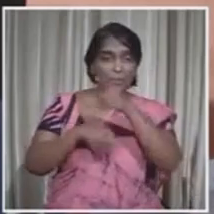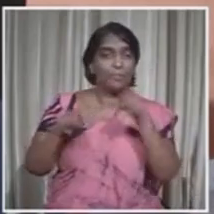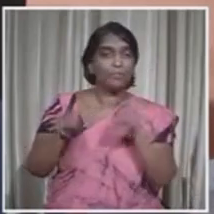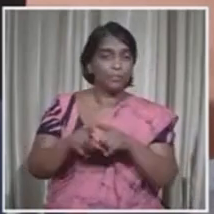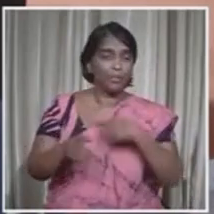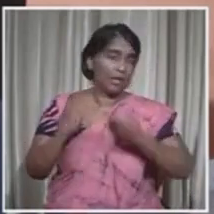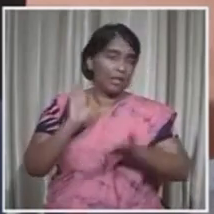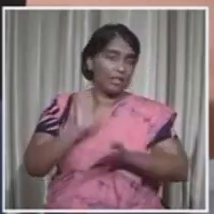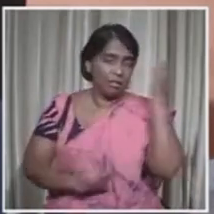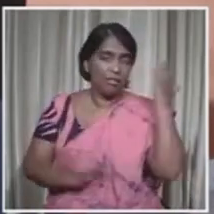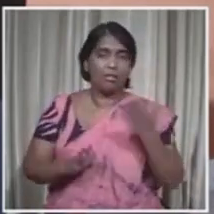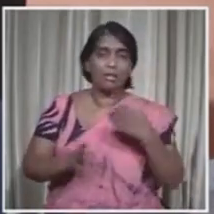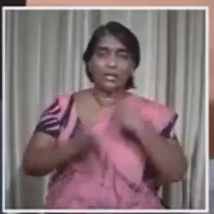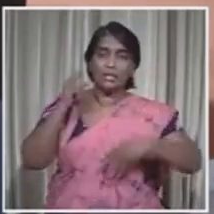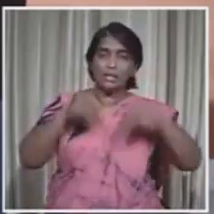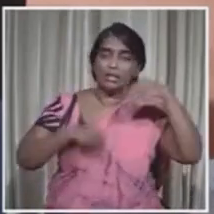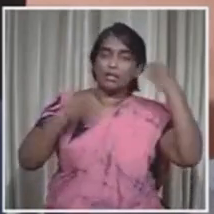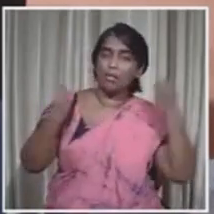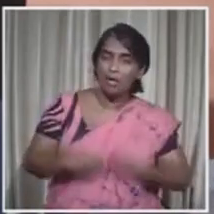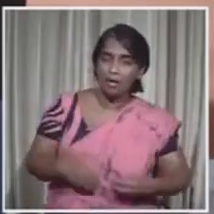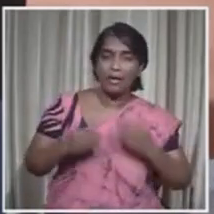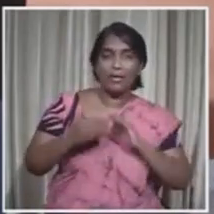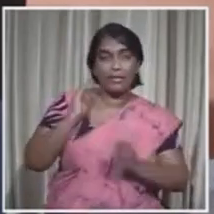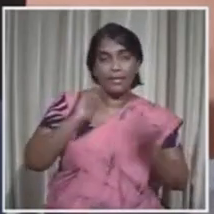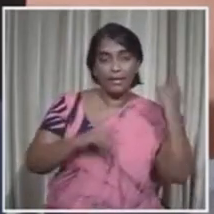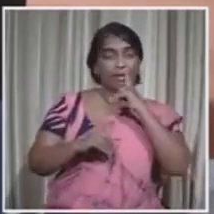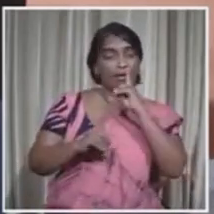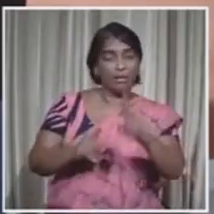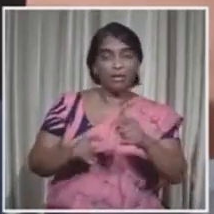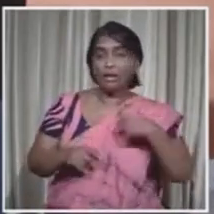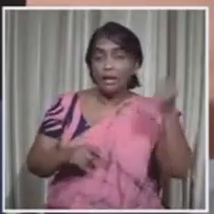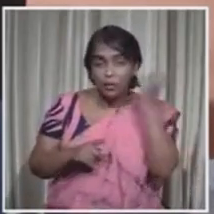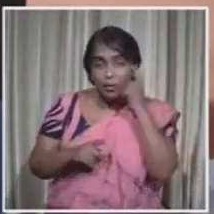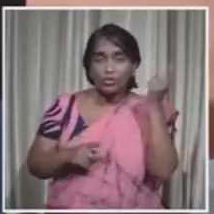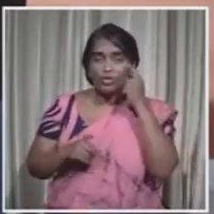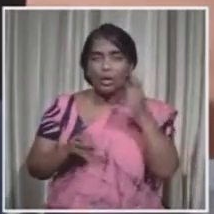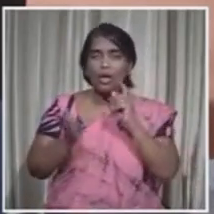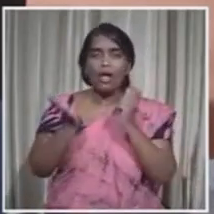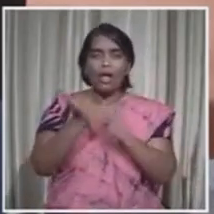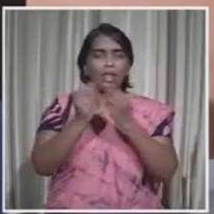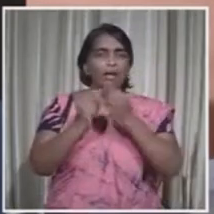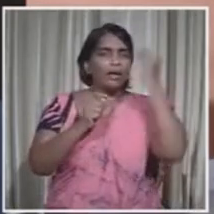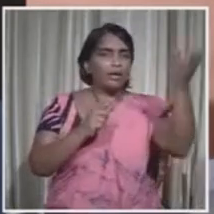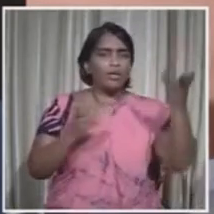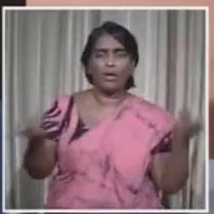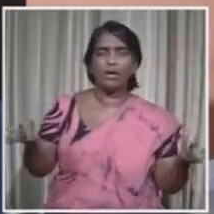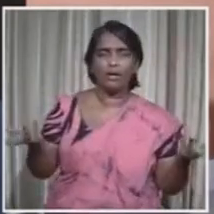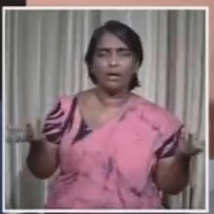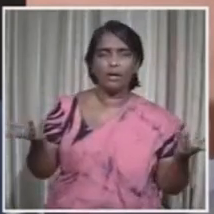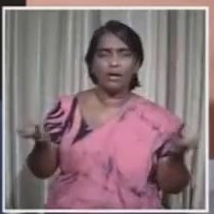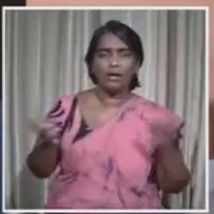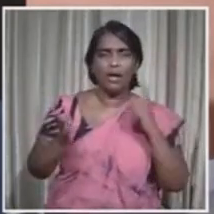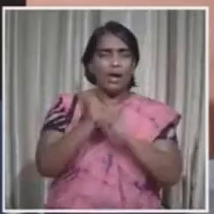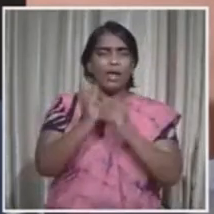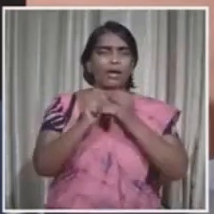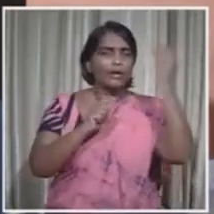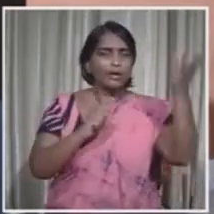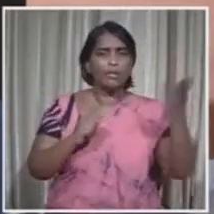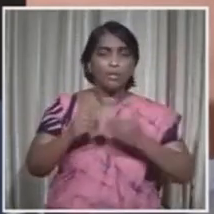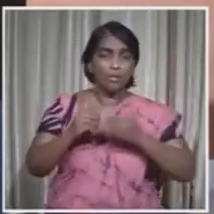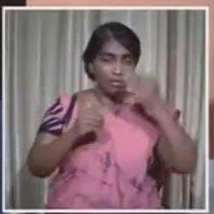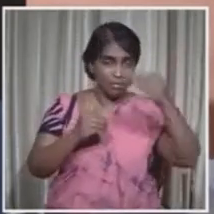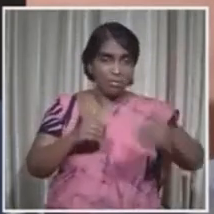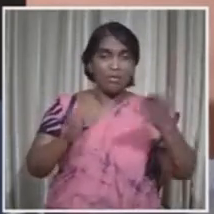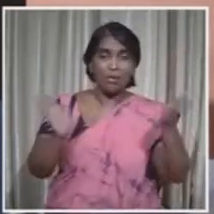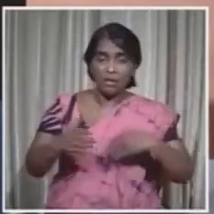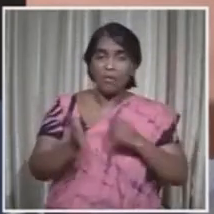වෙයි. ඡන්දේ පරිදි ගෙදර යන්න කියලා කියයි කියලා දැනදන ඇයි ණය ගෙව්වේ? ඇයි මේ ණය ගෙව්වේ? තව ඉදිරි අනාගතයේ තව